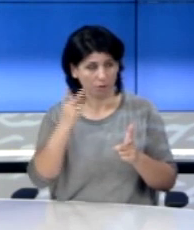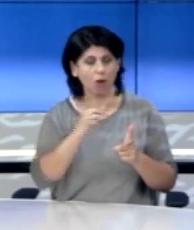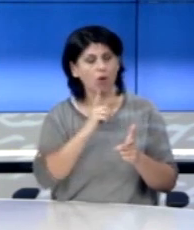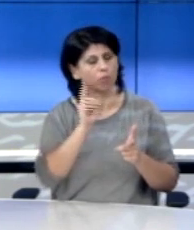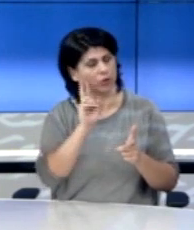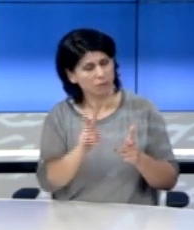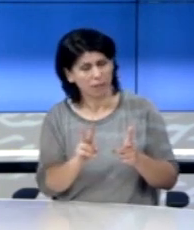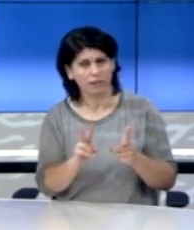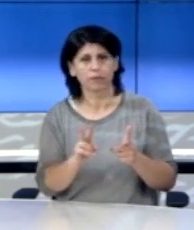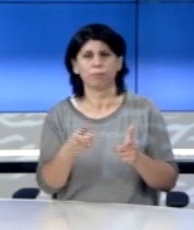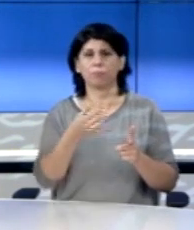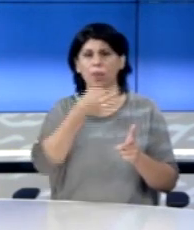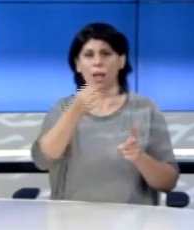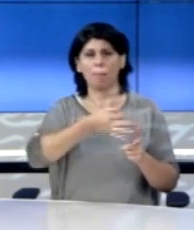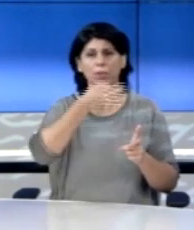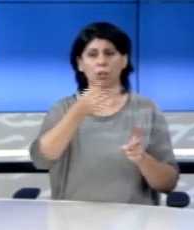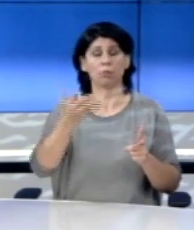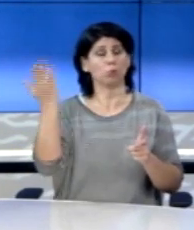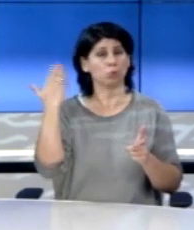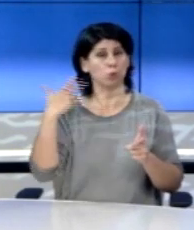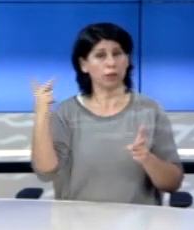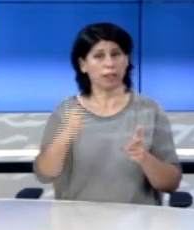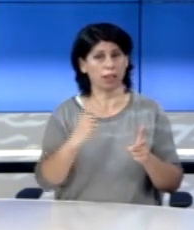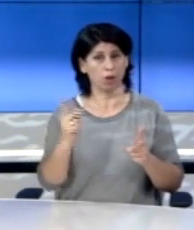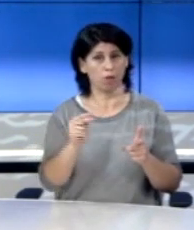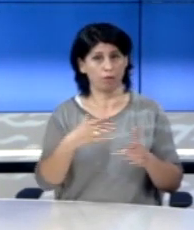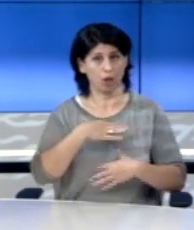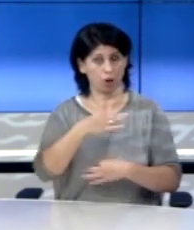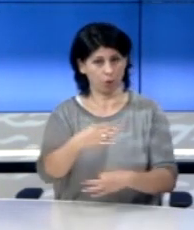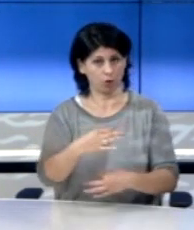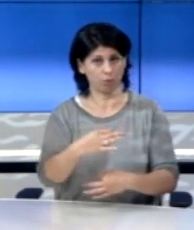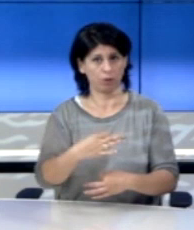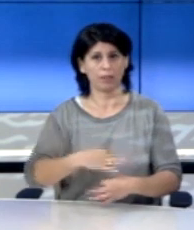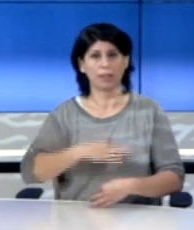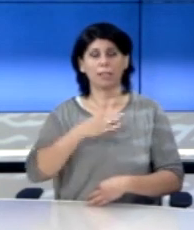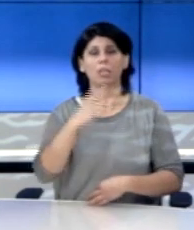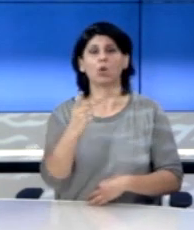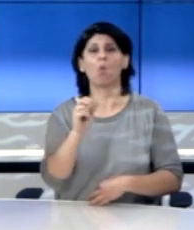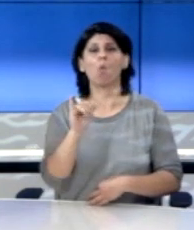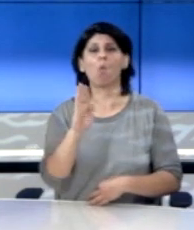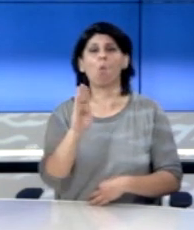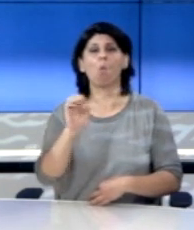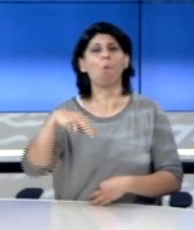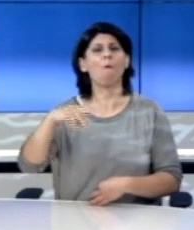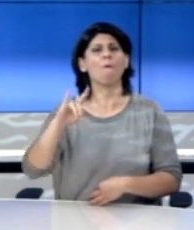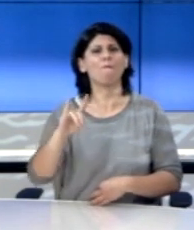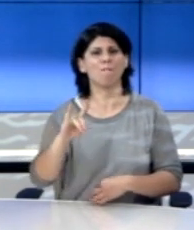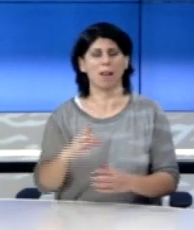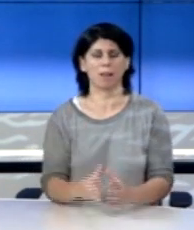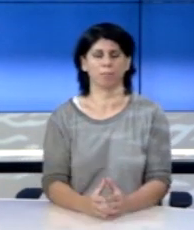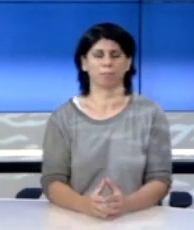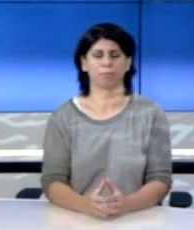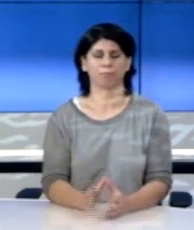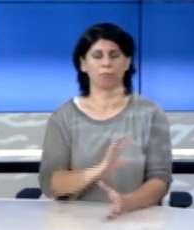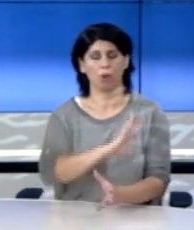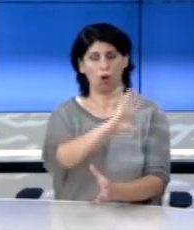όπως φαίνεται και από την ομιλία του τότε κοινοβουλευτικού του εκπροσώπου, του κυρίου Κουβέλη. Όλα τα